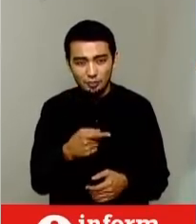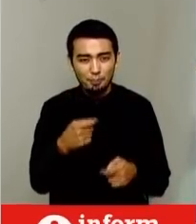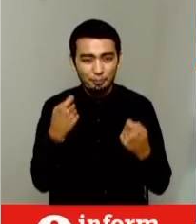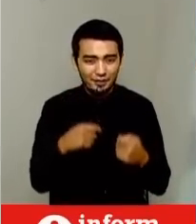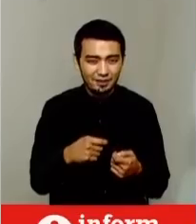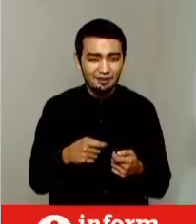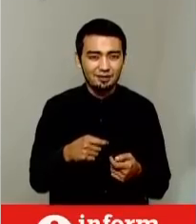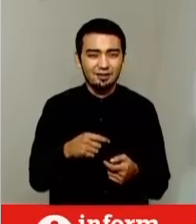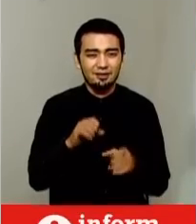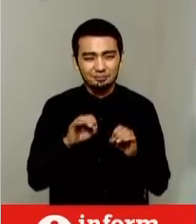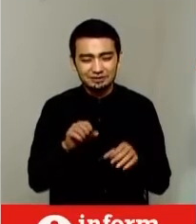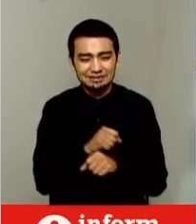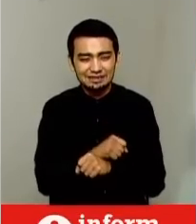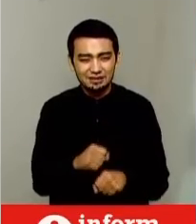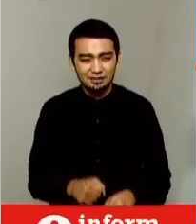таратуға болмайды.